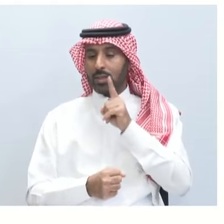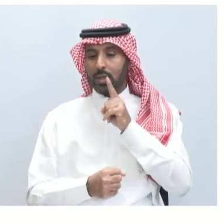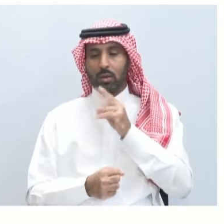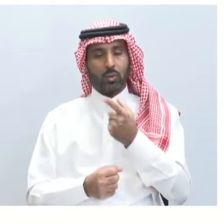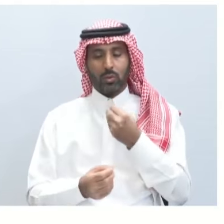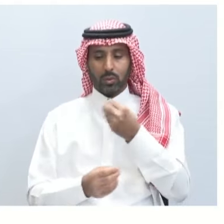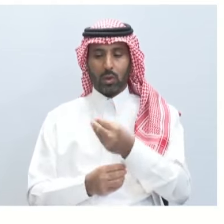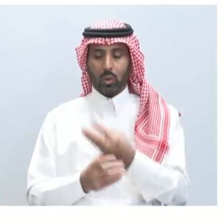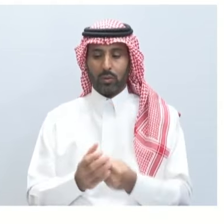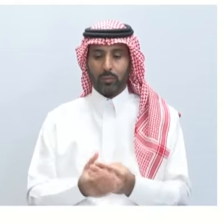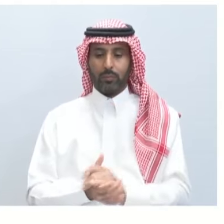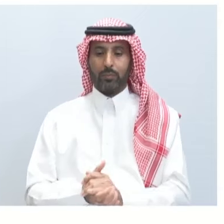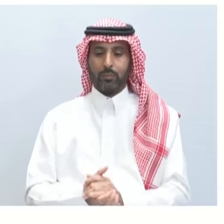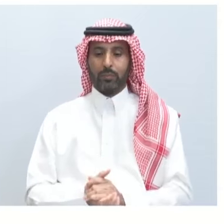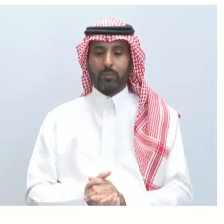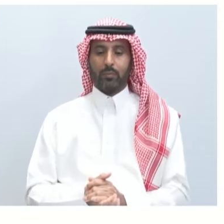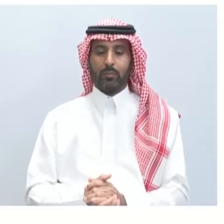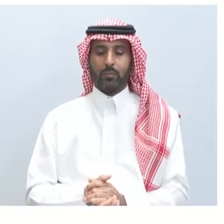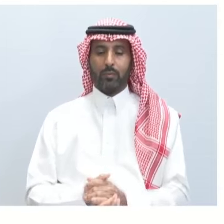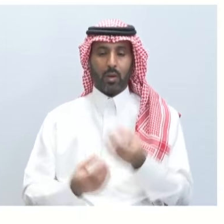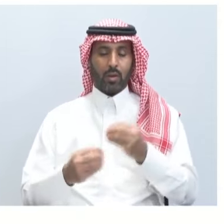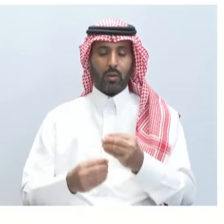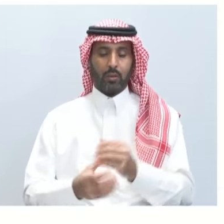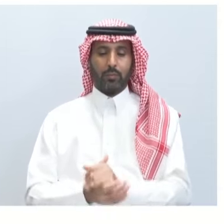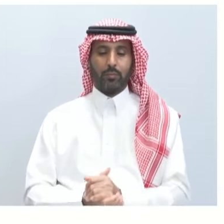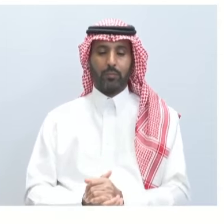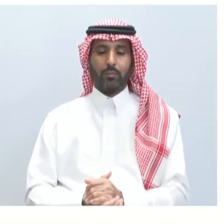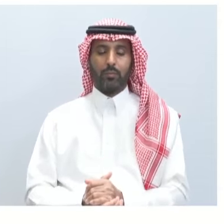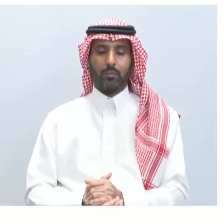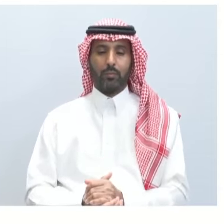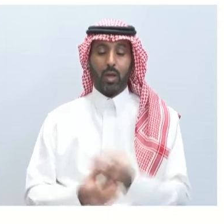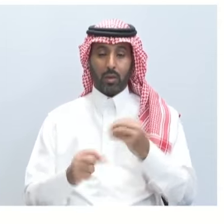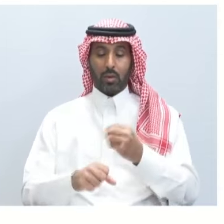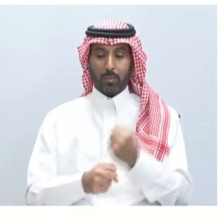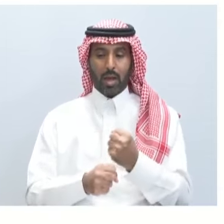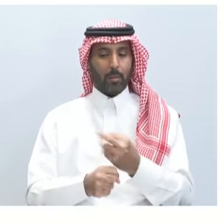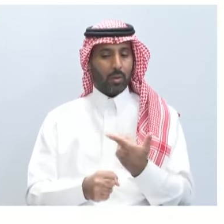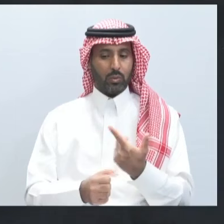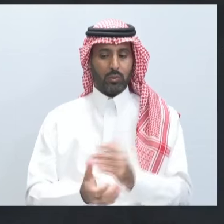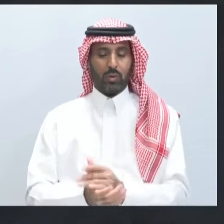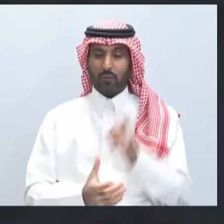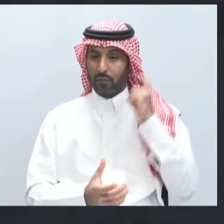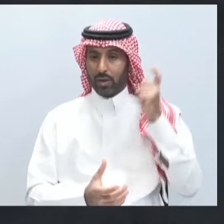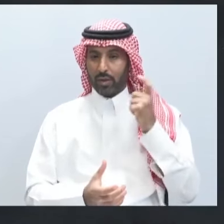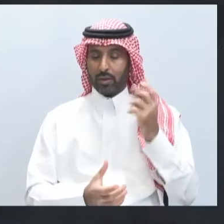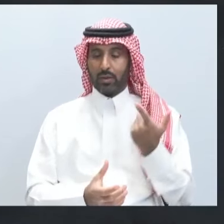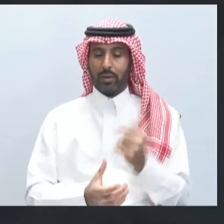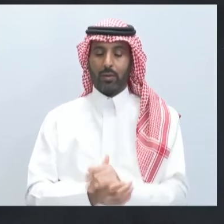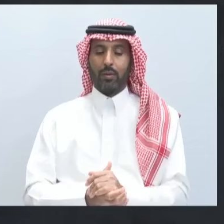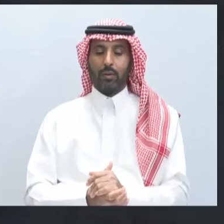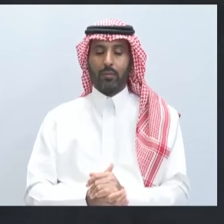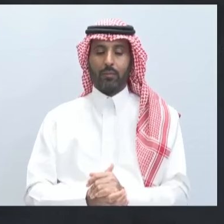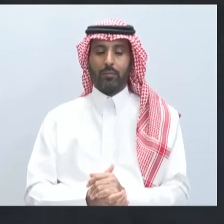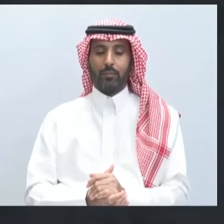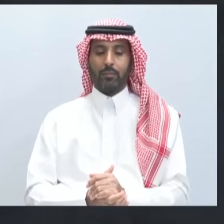فكروا حاولوا ان تجدوا نريد اكثر من من عمل نريد اكثر من عمل ففكروا في اعمال